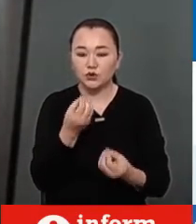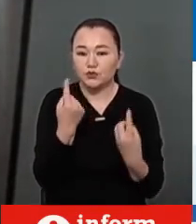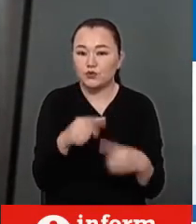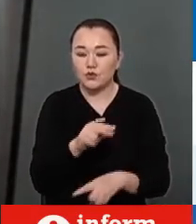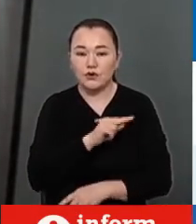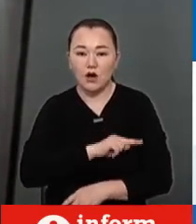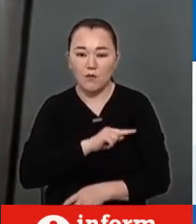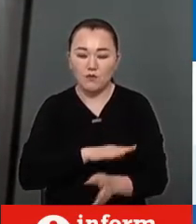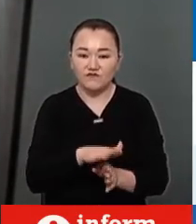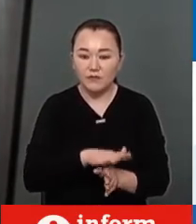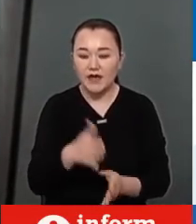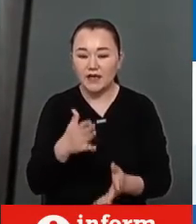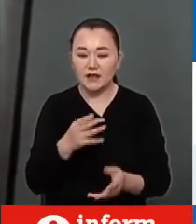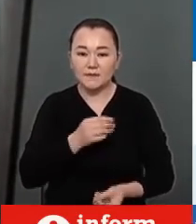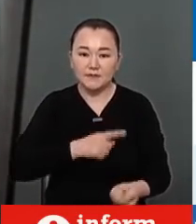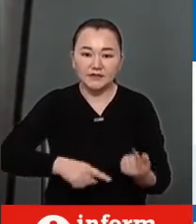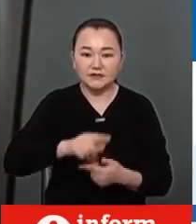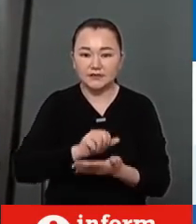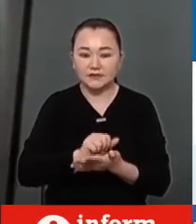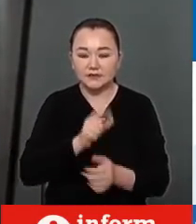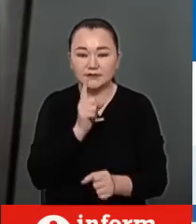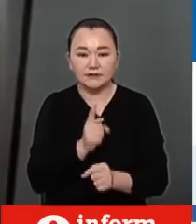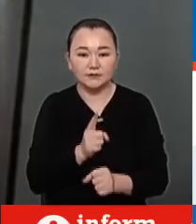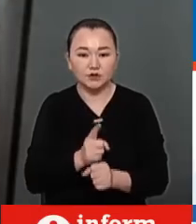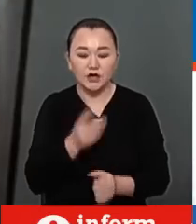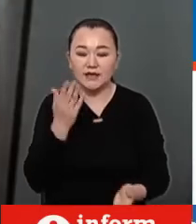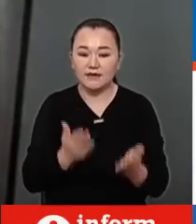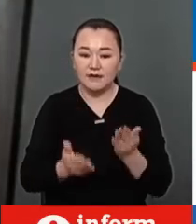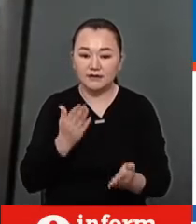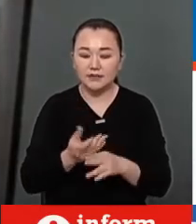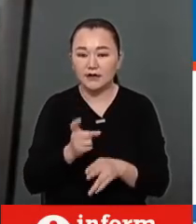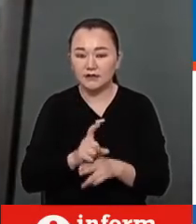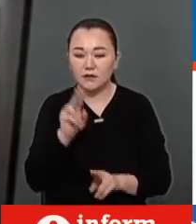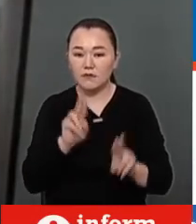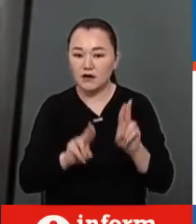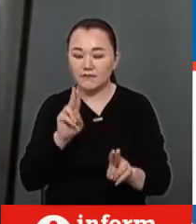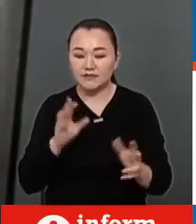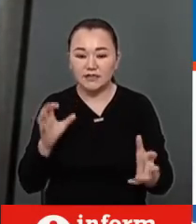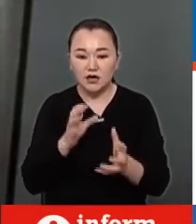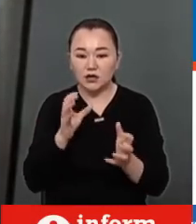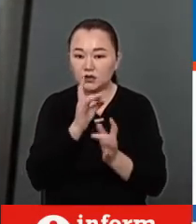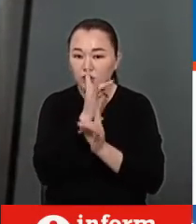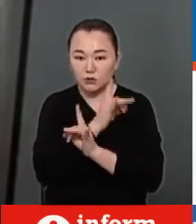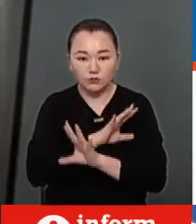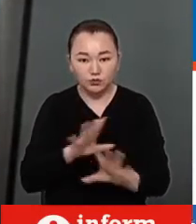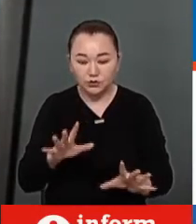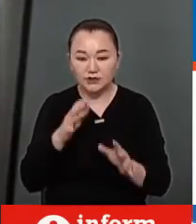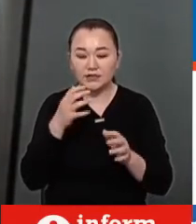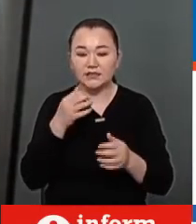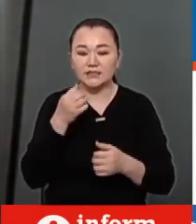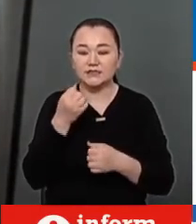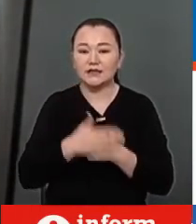не болмаса кәсіпкерлікпен айналысуға тыйым салынған. Егер де осы ережелер сақталмайтын болса, орталық